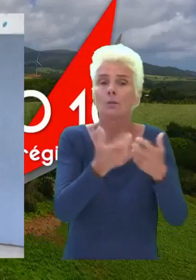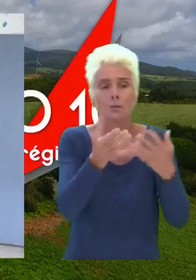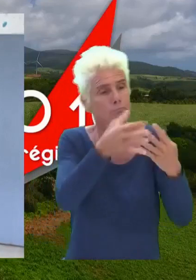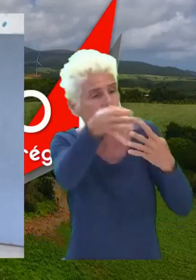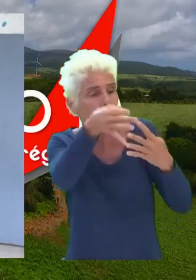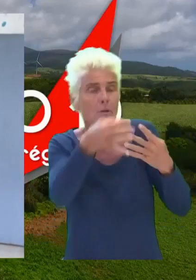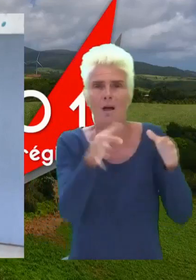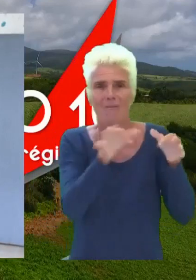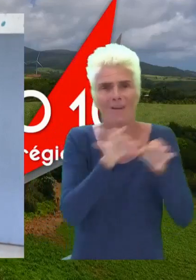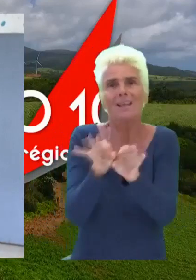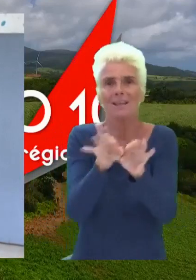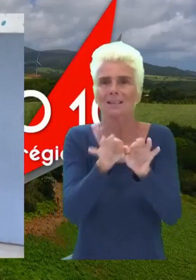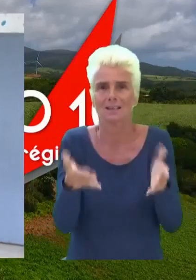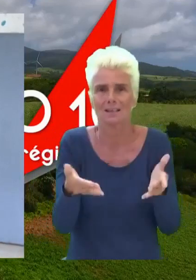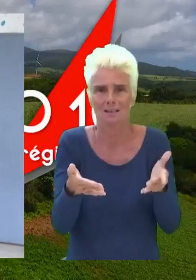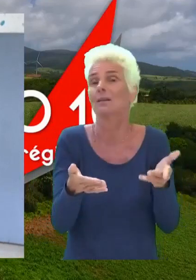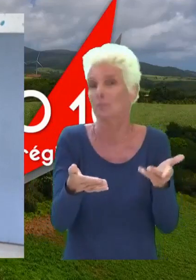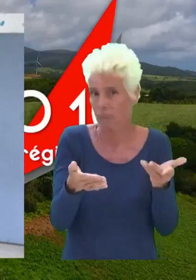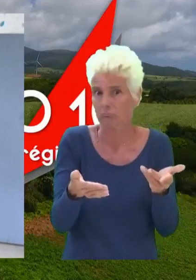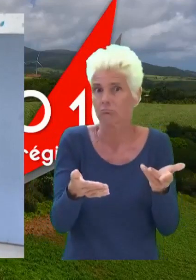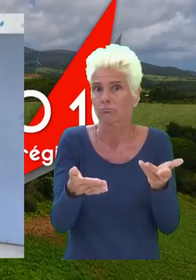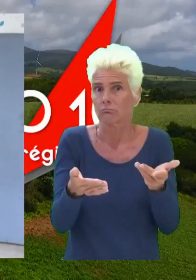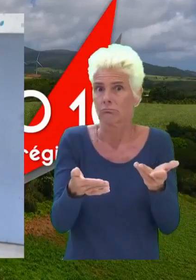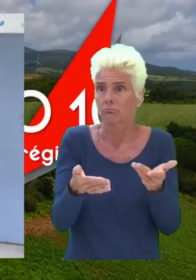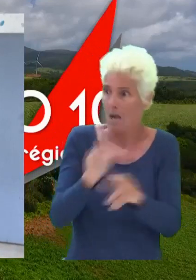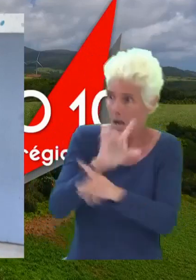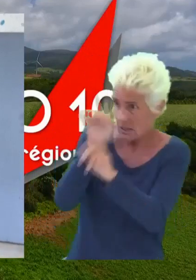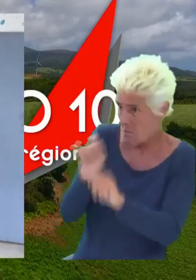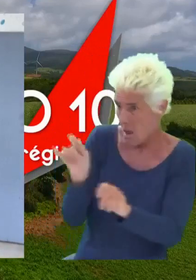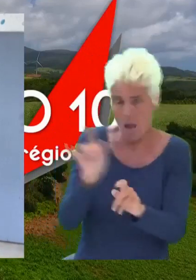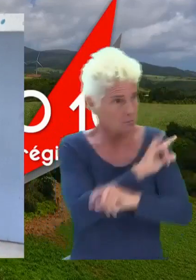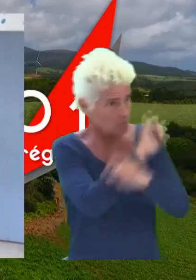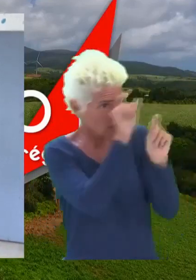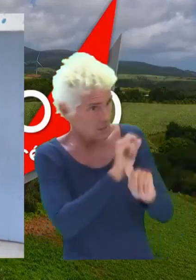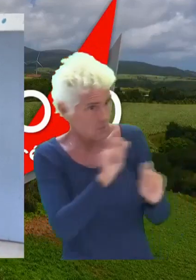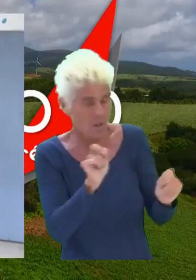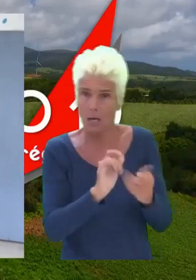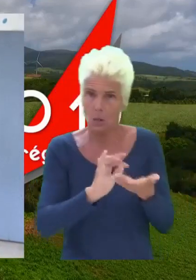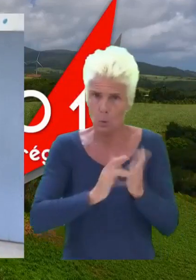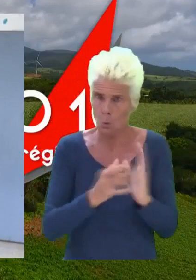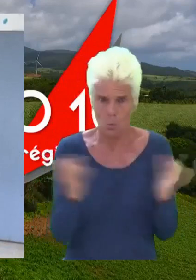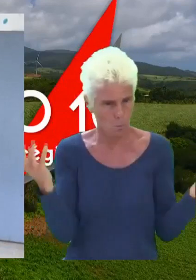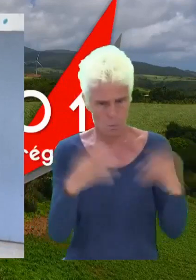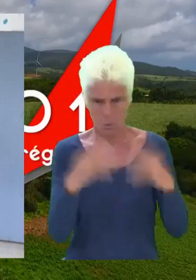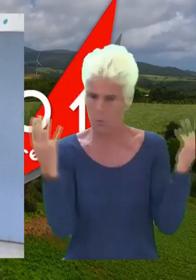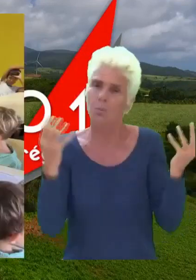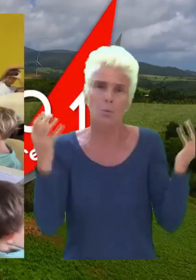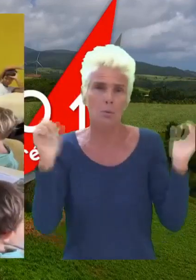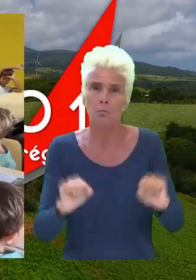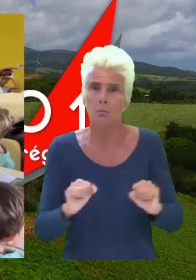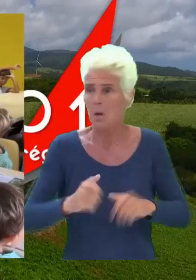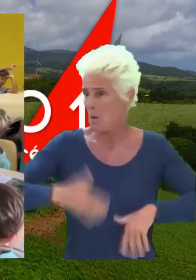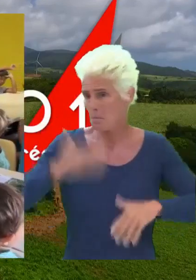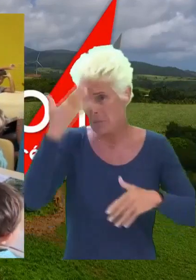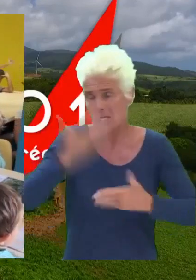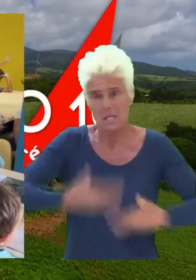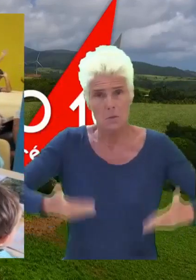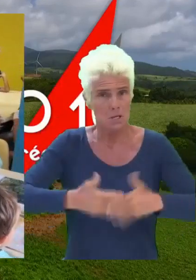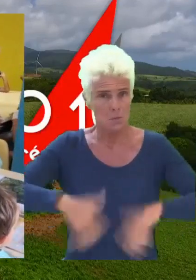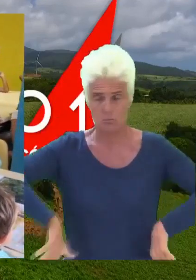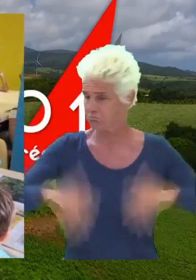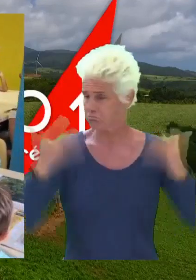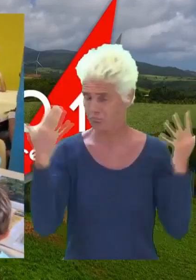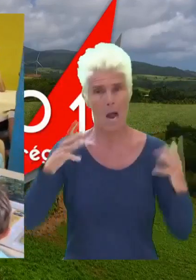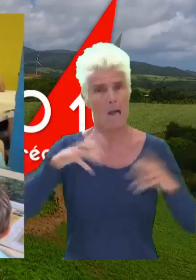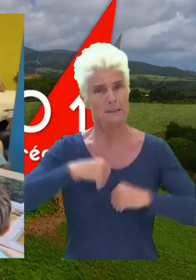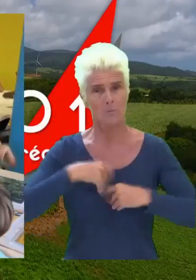fraternité notamment et de pouvoir respecter toutes les personnes quel qu'elles soi quel que soit leur sit donc